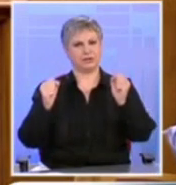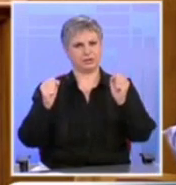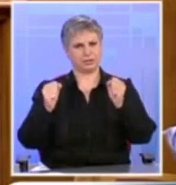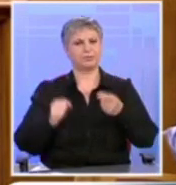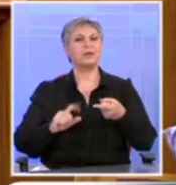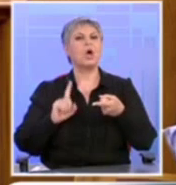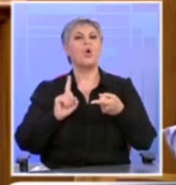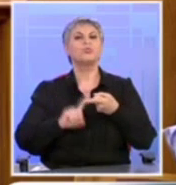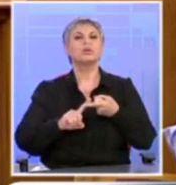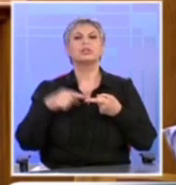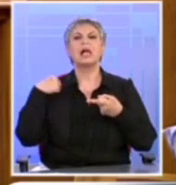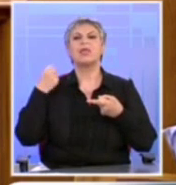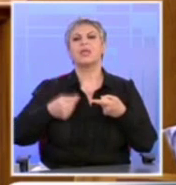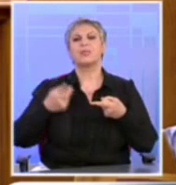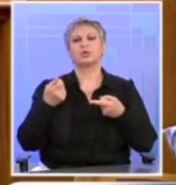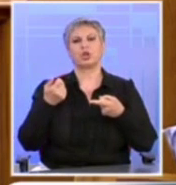το δημοσιονομικό,